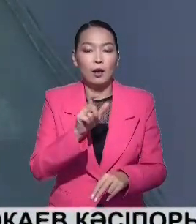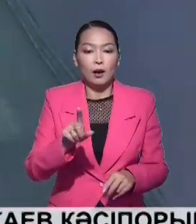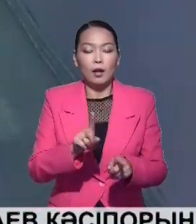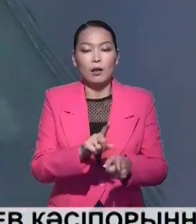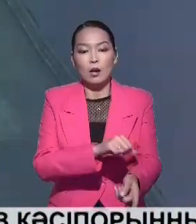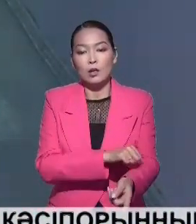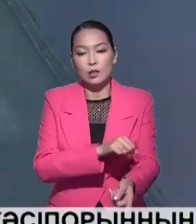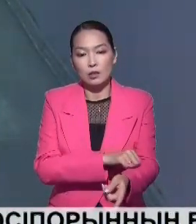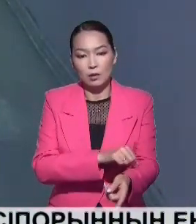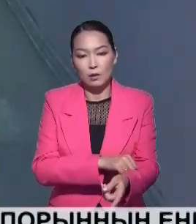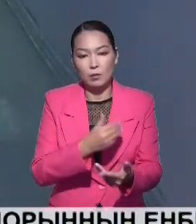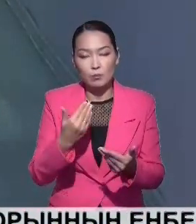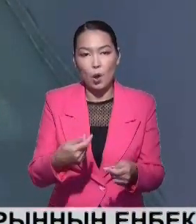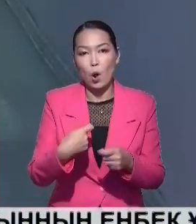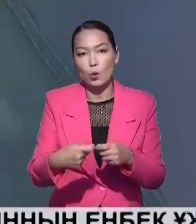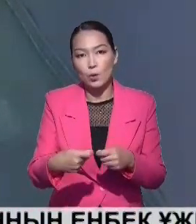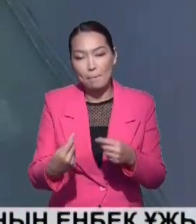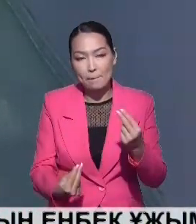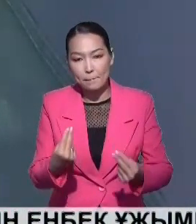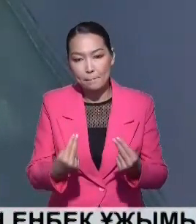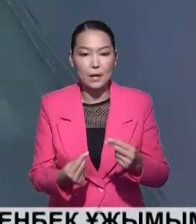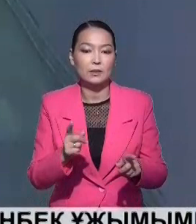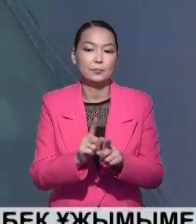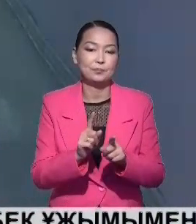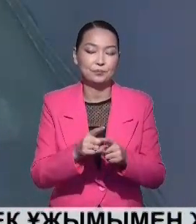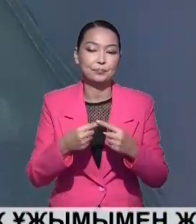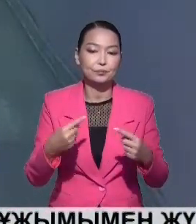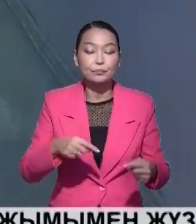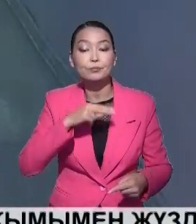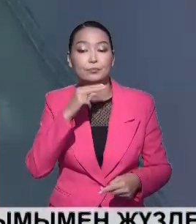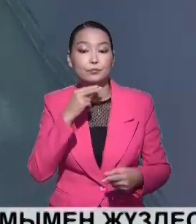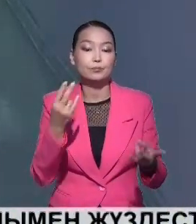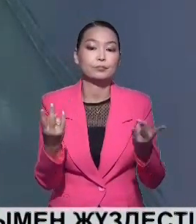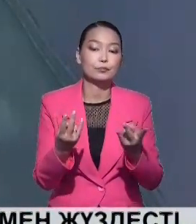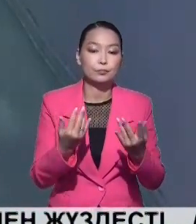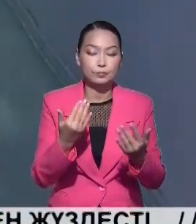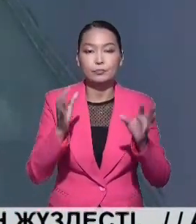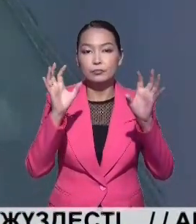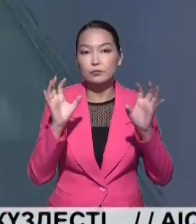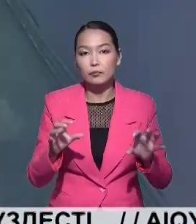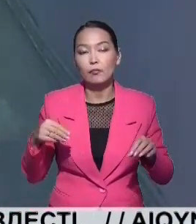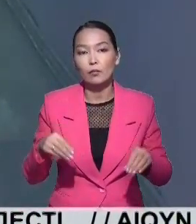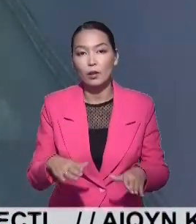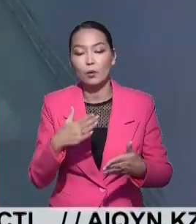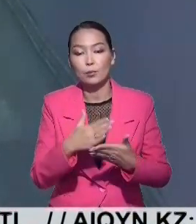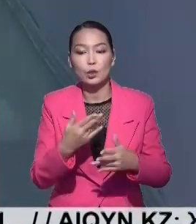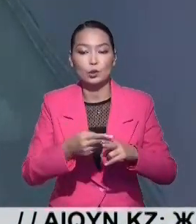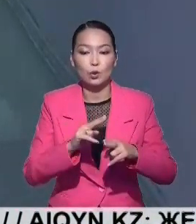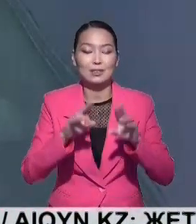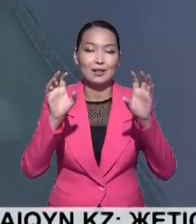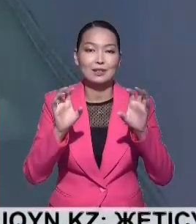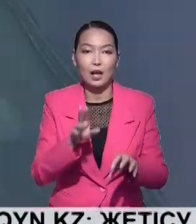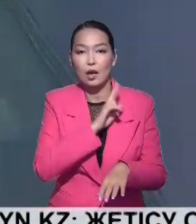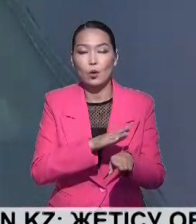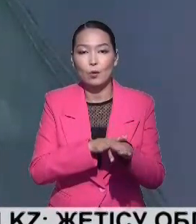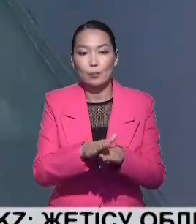нашақорлықтан, лудоманиядан, вейптан абай болу үшін қазір заңдар қабылданды. Сол енді заңдарды іске